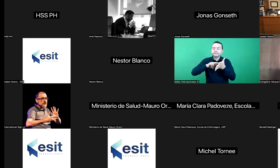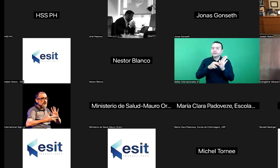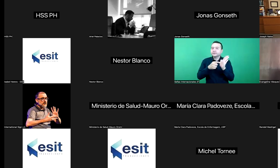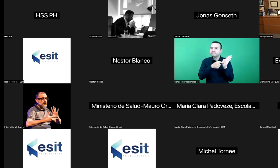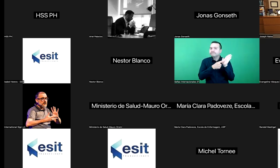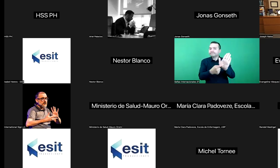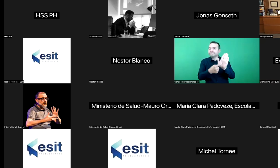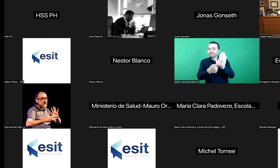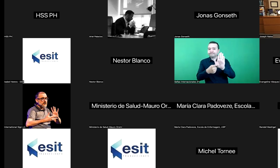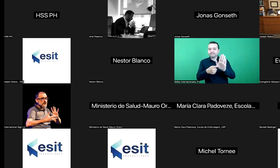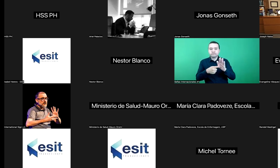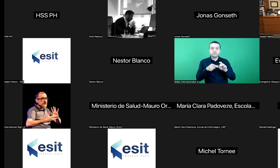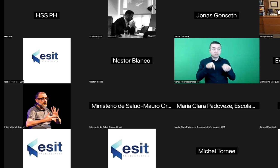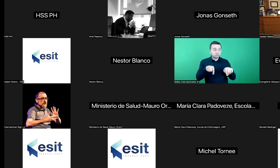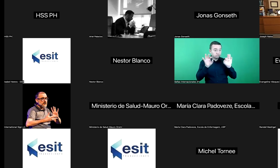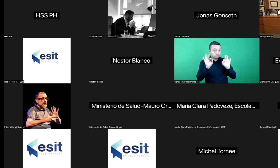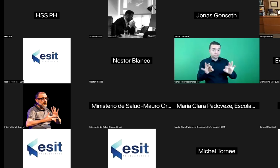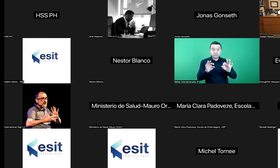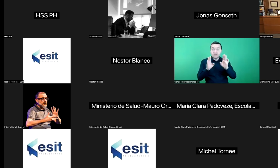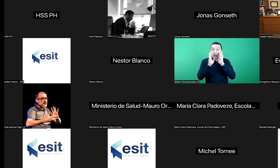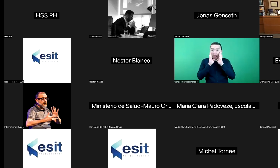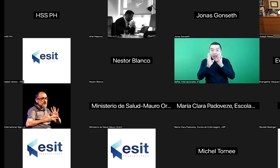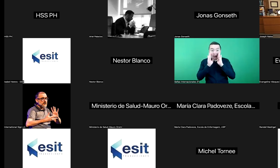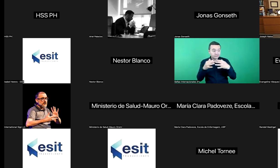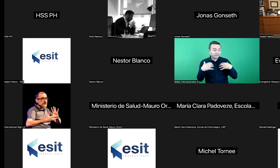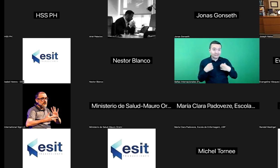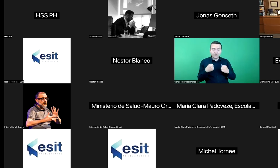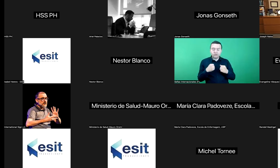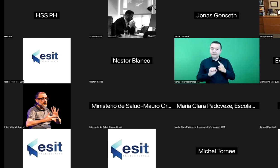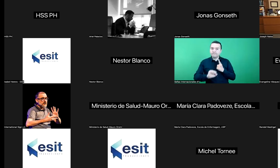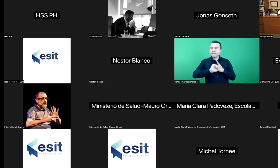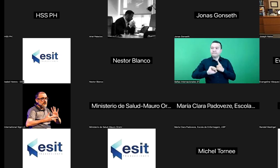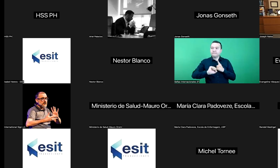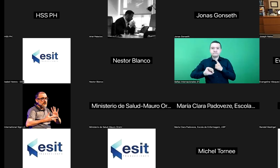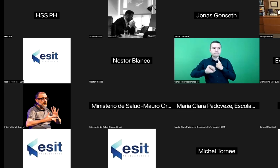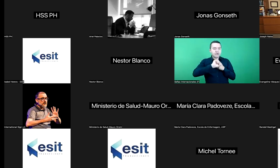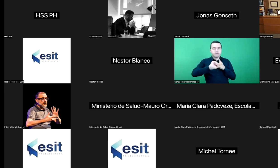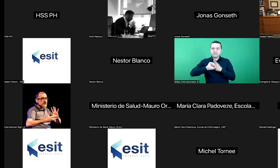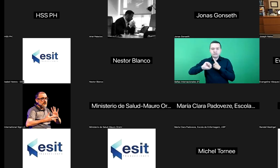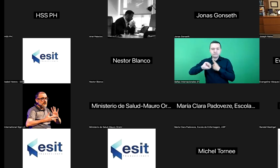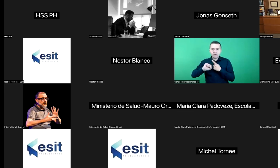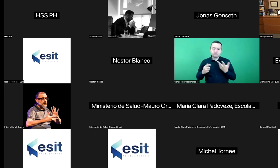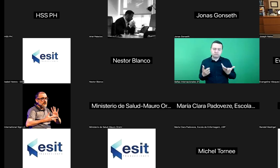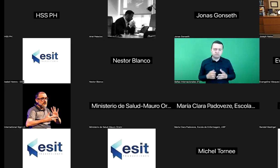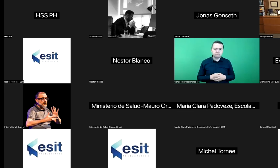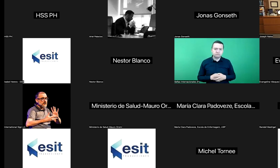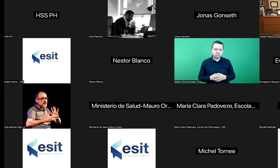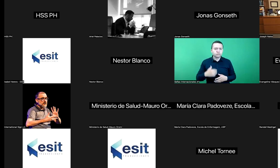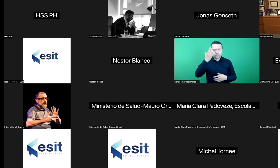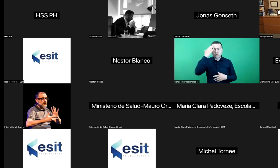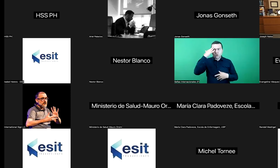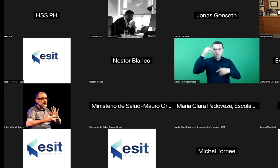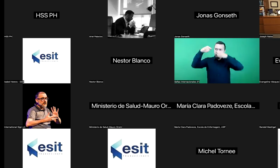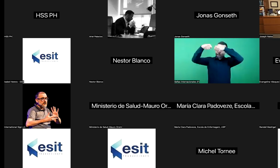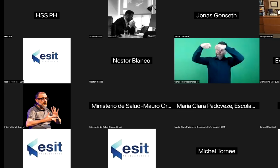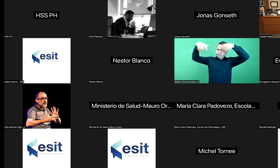qui concerne nos soins de santé. Malgré les efforts que nous menons